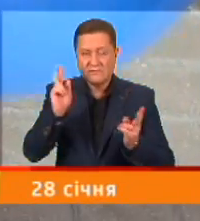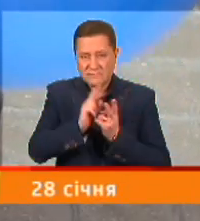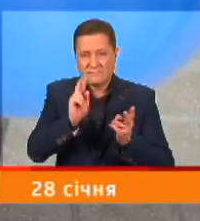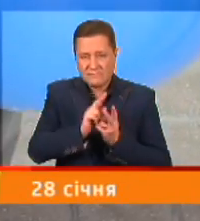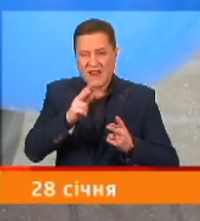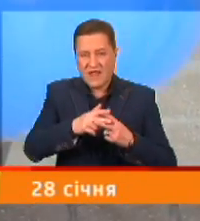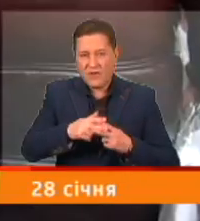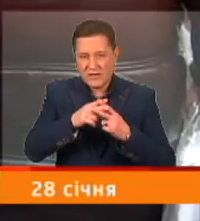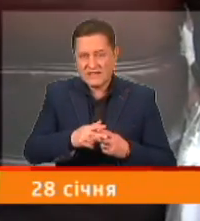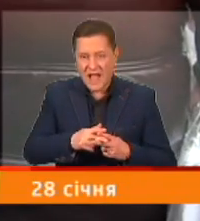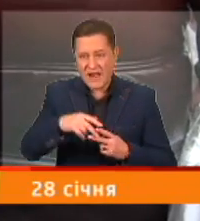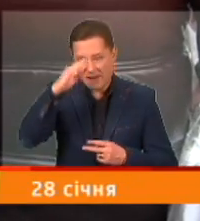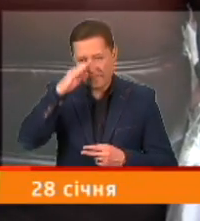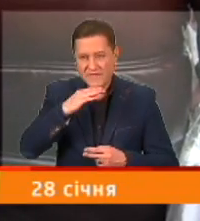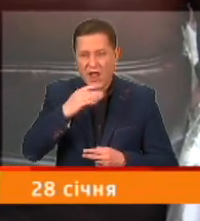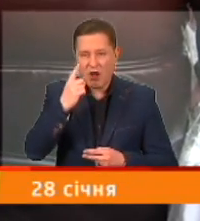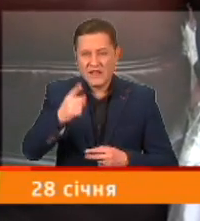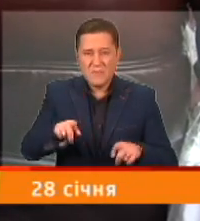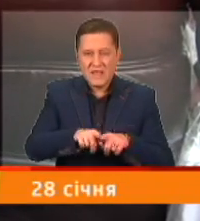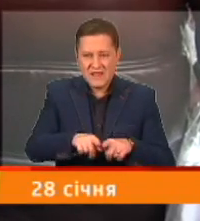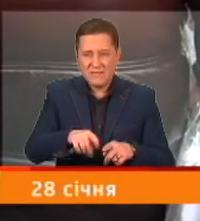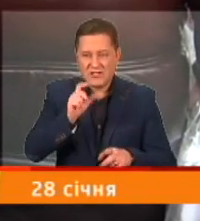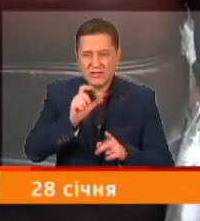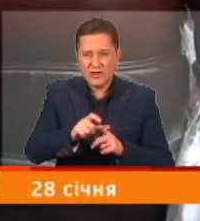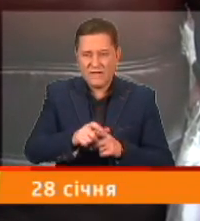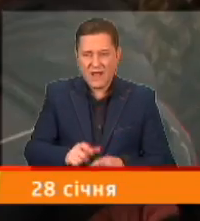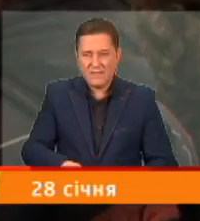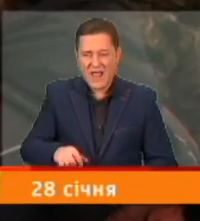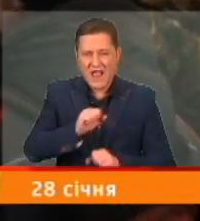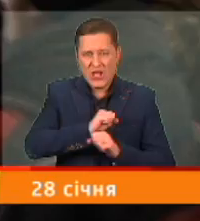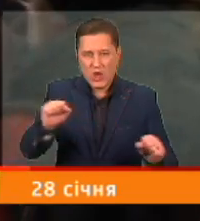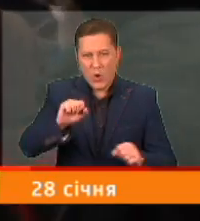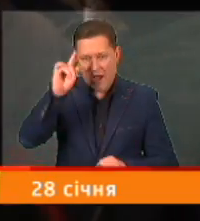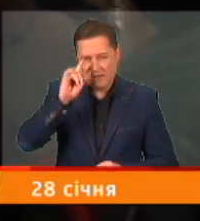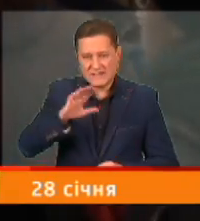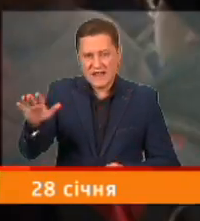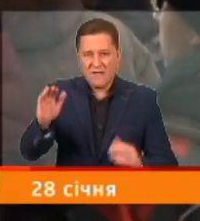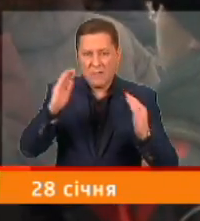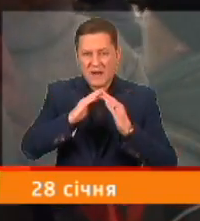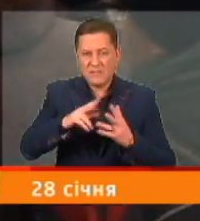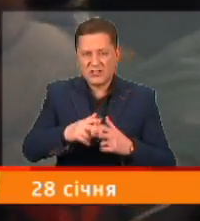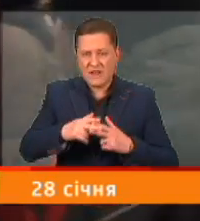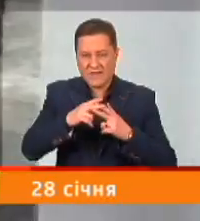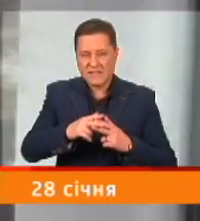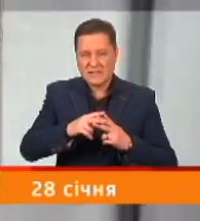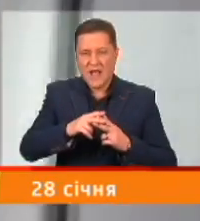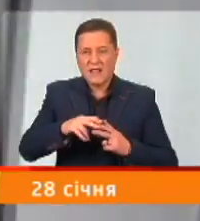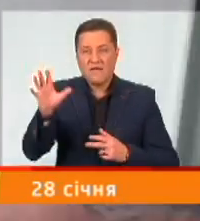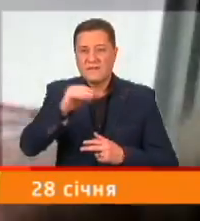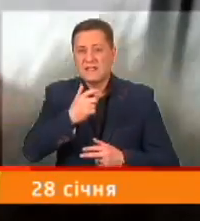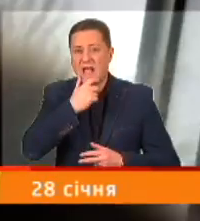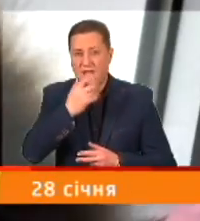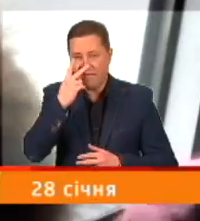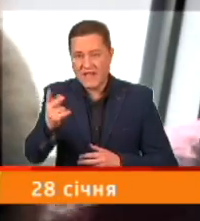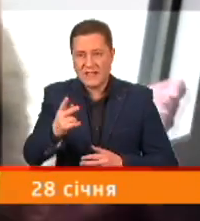вокзалі, щоразу одними і тими ж словами. Героям слава! У приміщенні вокзалу люди обліпили усі вікна. На перон, щоб